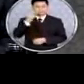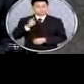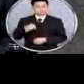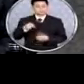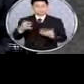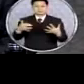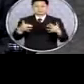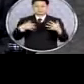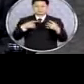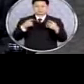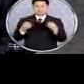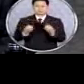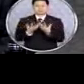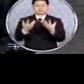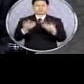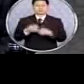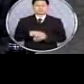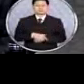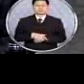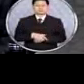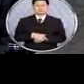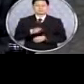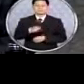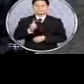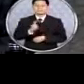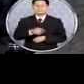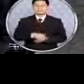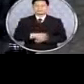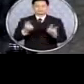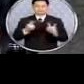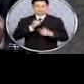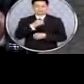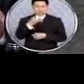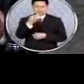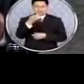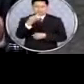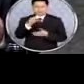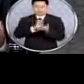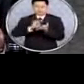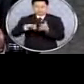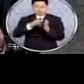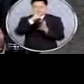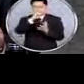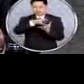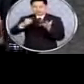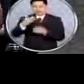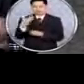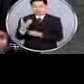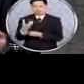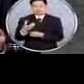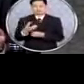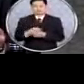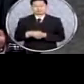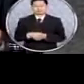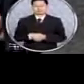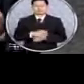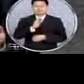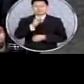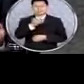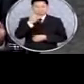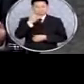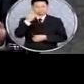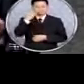现在所发生的一些问题，那就是资源被少数人在这里掌握，但是更重要的就